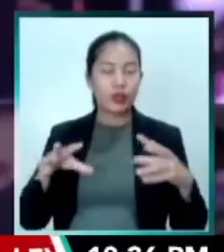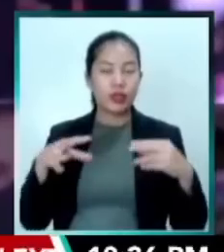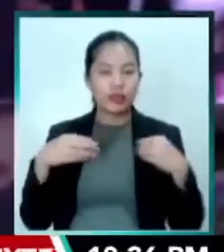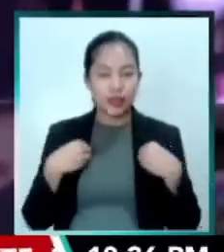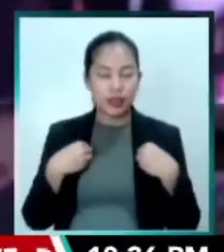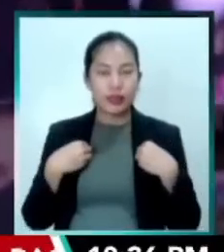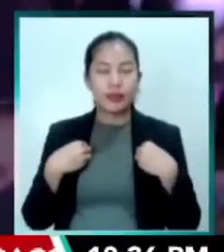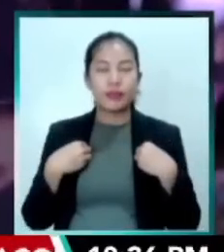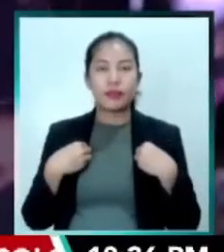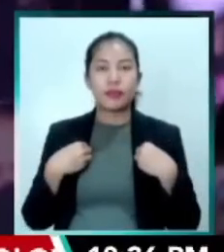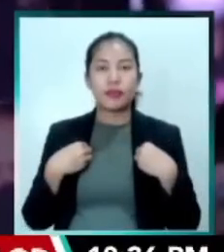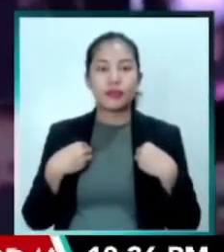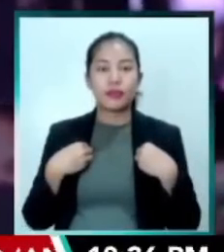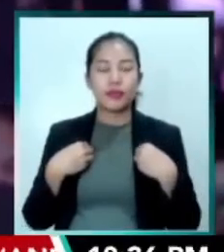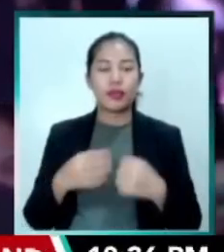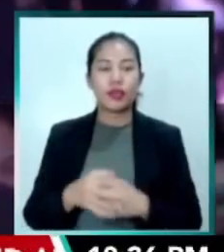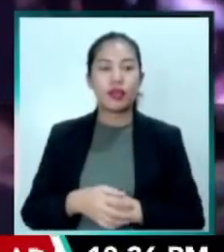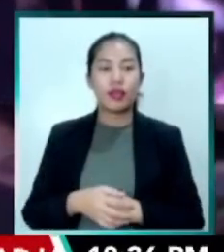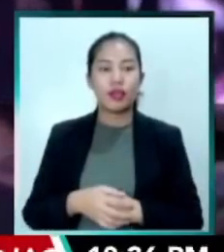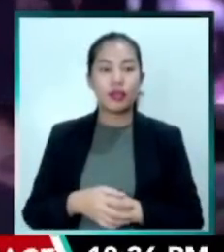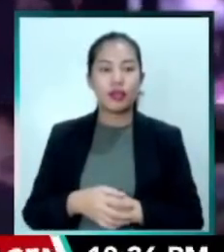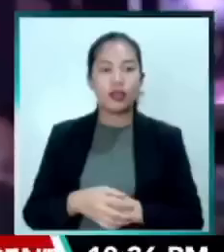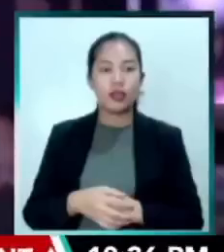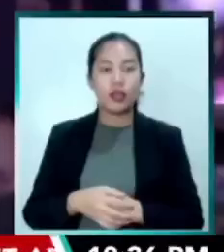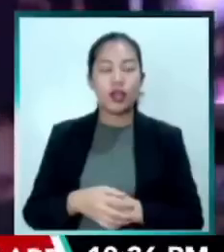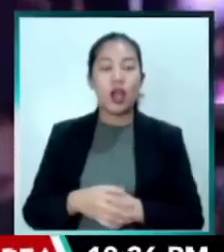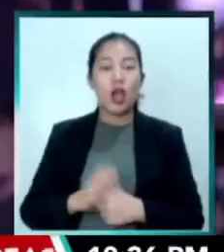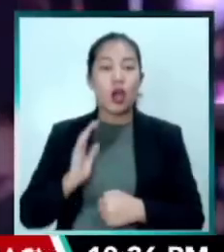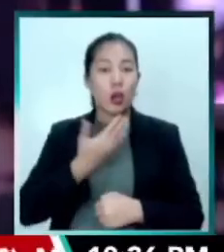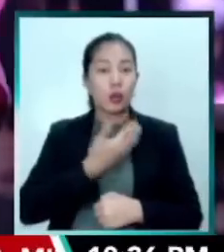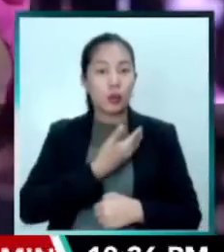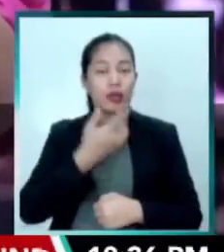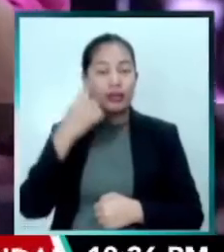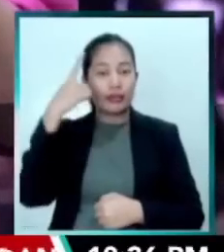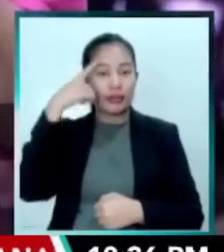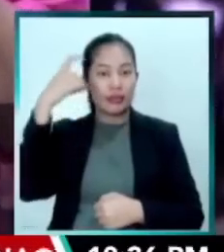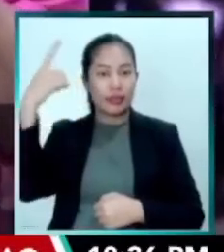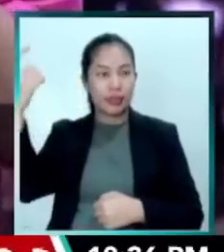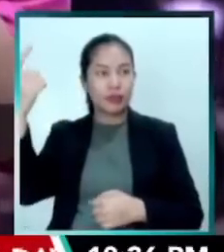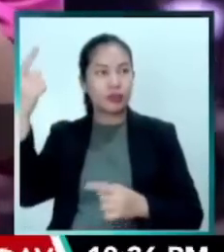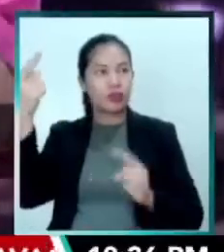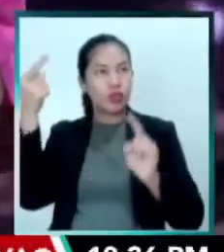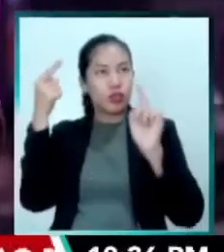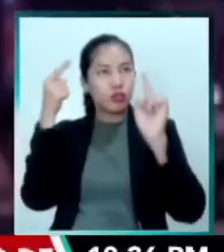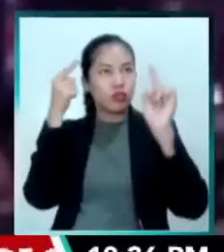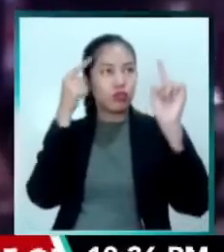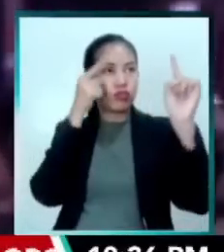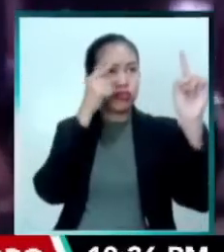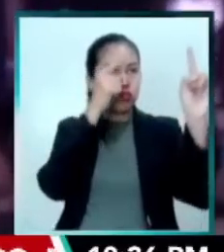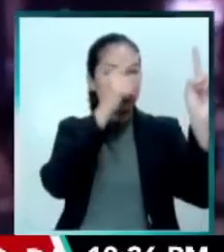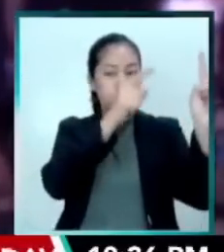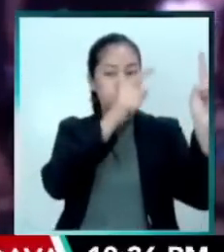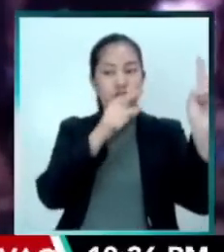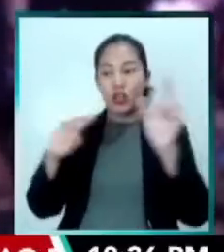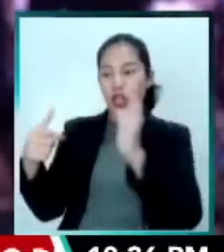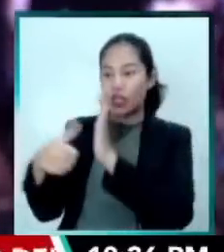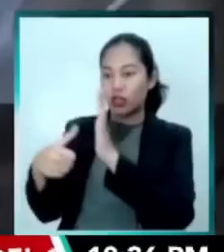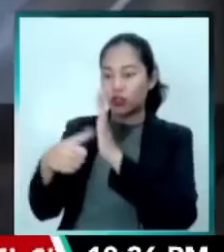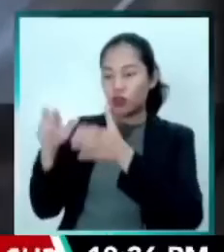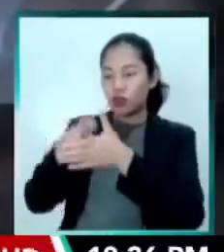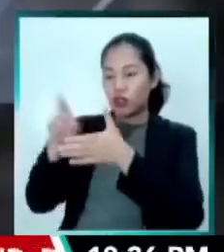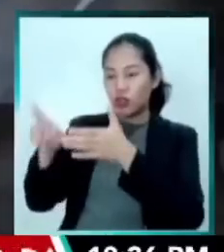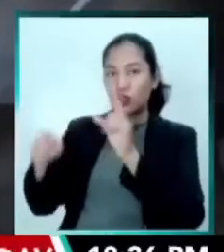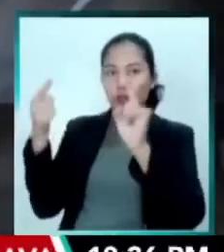hindi ayon sa mga pangarap natin ang resulta ng eleksyong ito. Sa